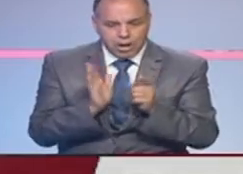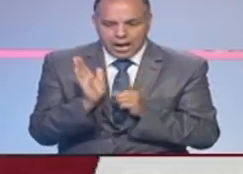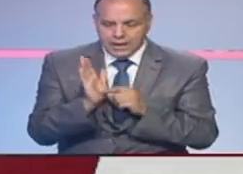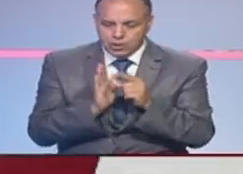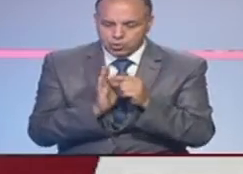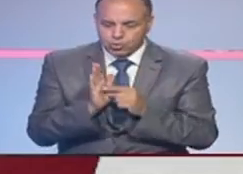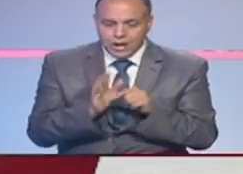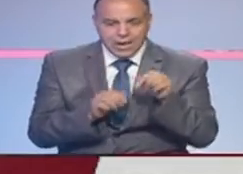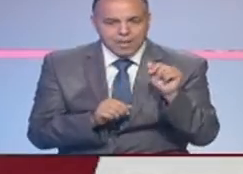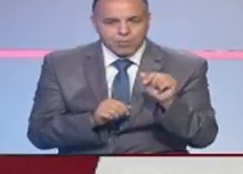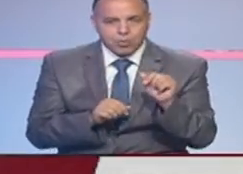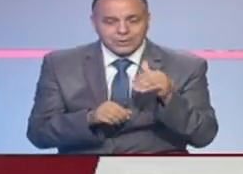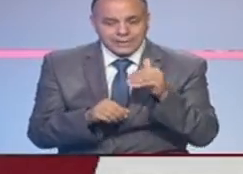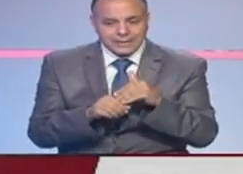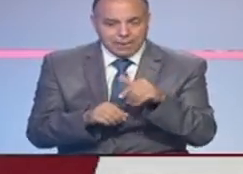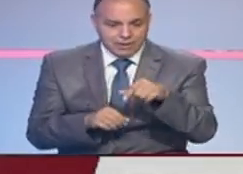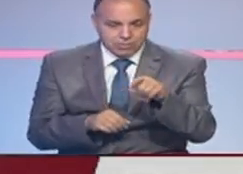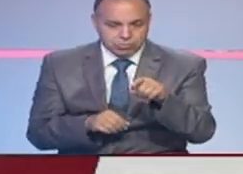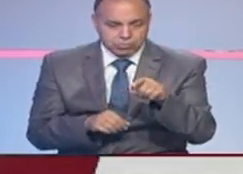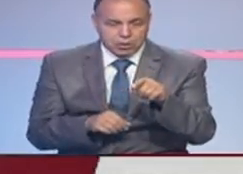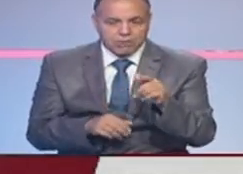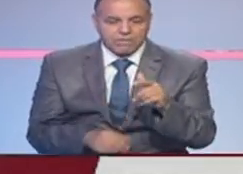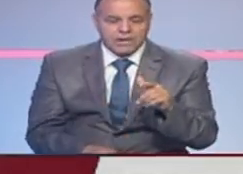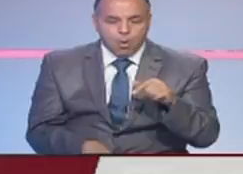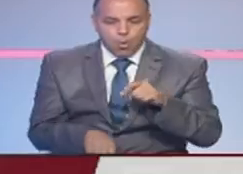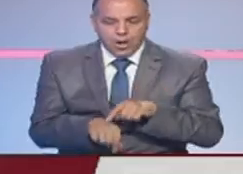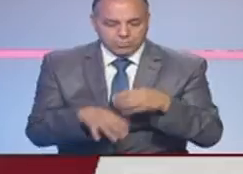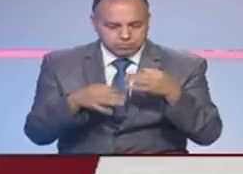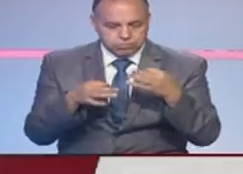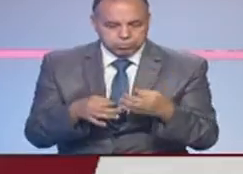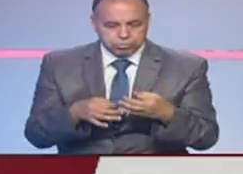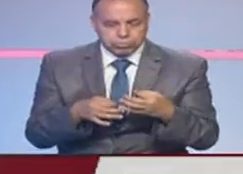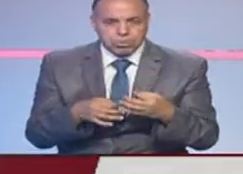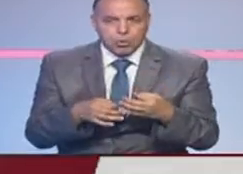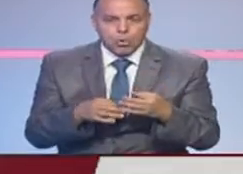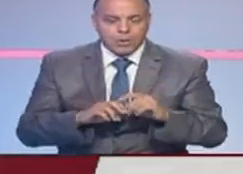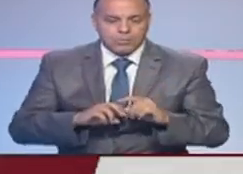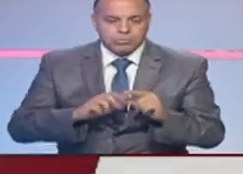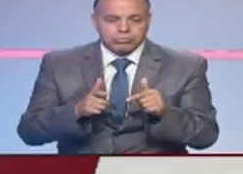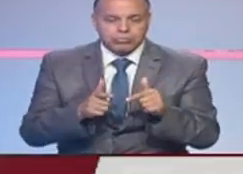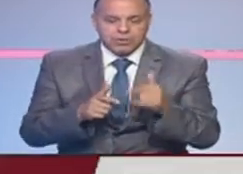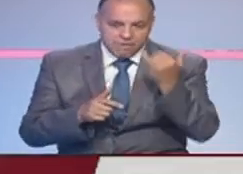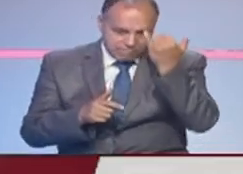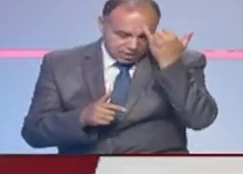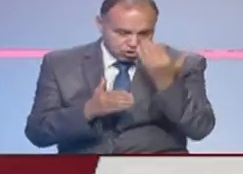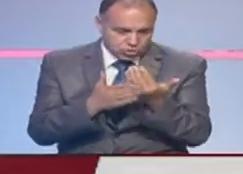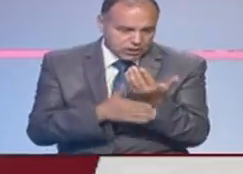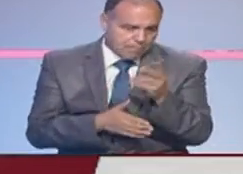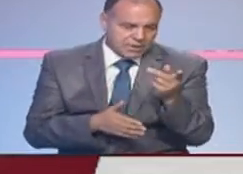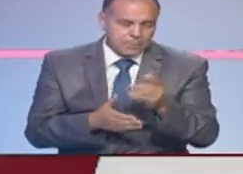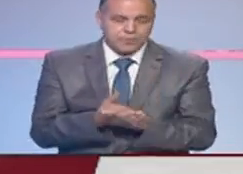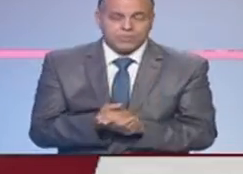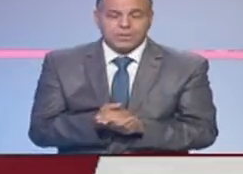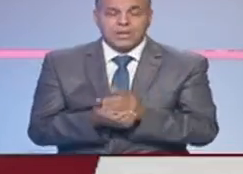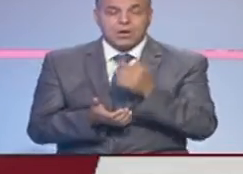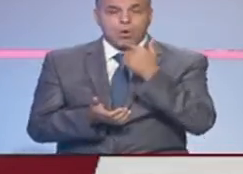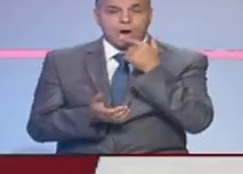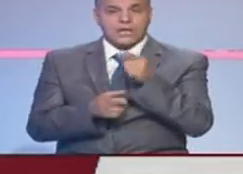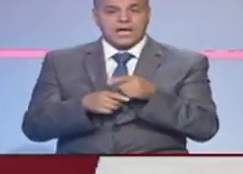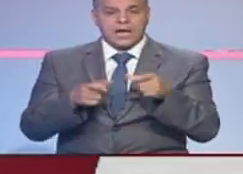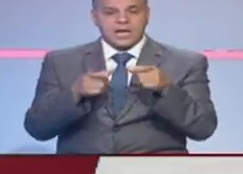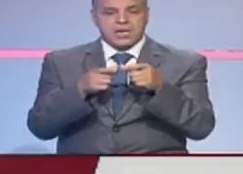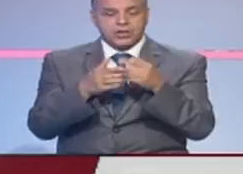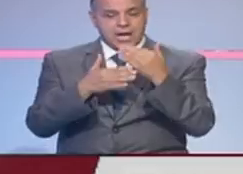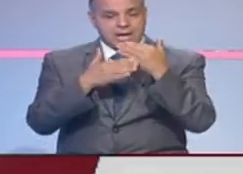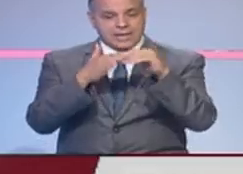الدستوريه اللازمه لاجراء الانتخابات المقرره في موعدها او الانتقال الى مقترح بديل وذكرت اللجنه